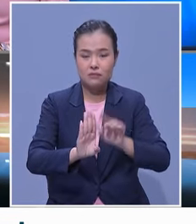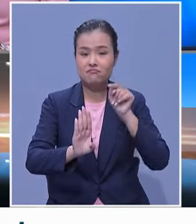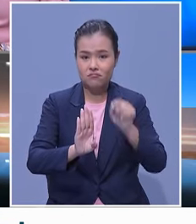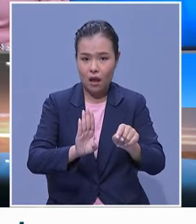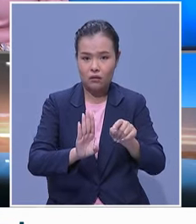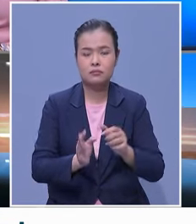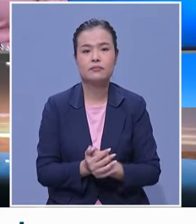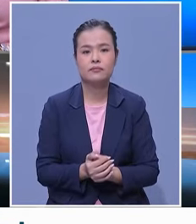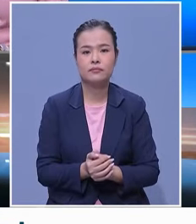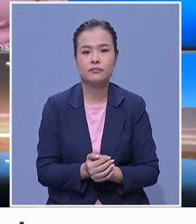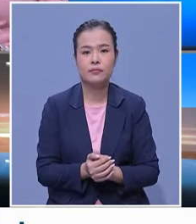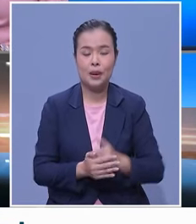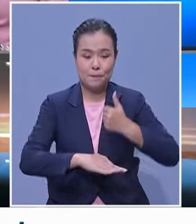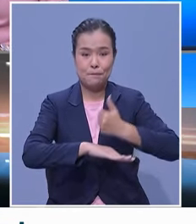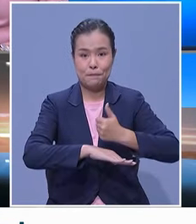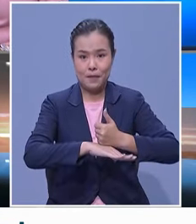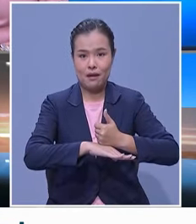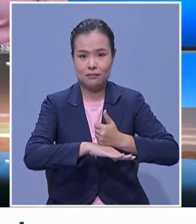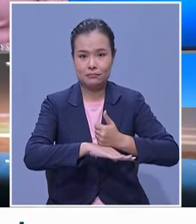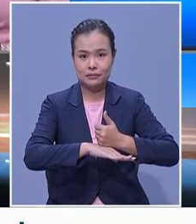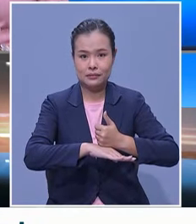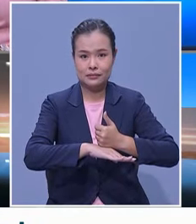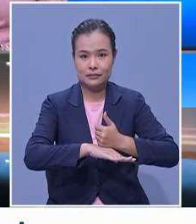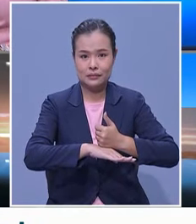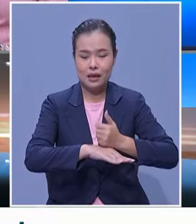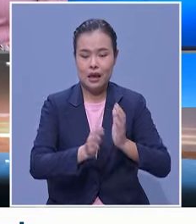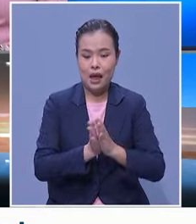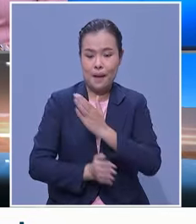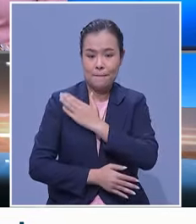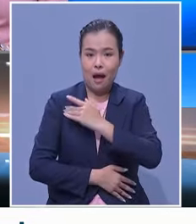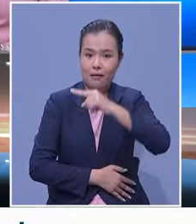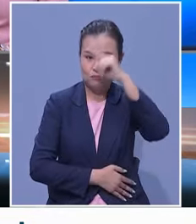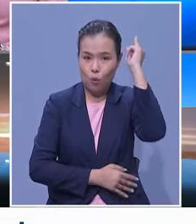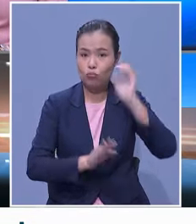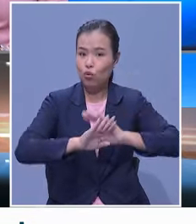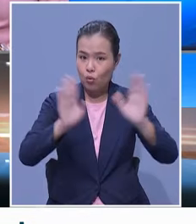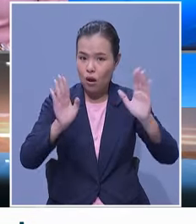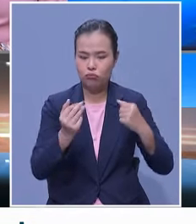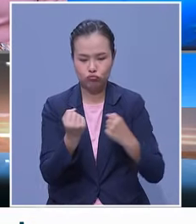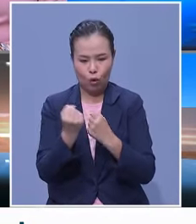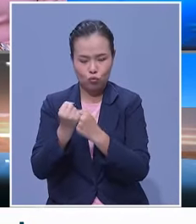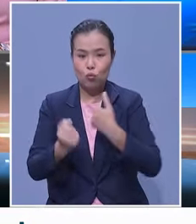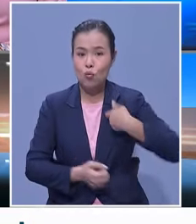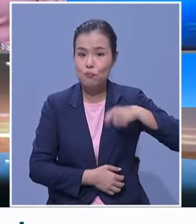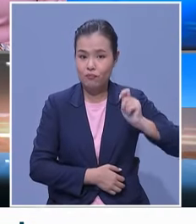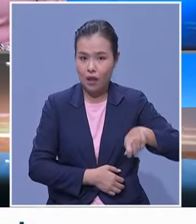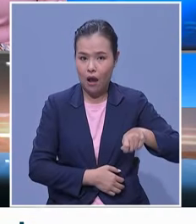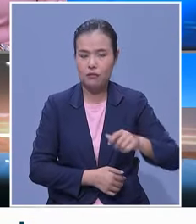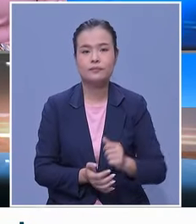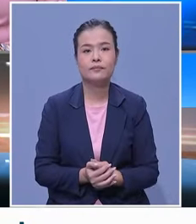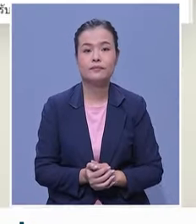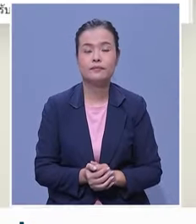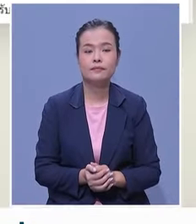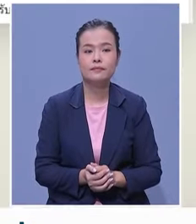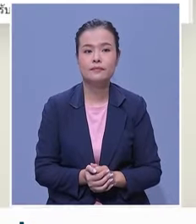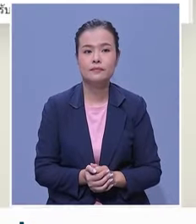แล้วที่สำคัญคือเจ้าสำนักรูปเนี้ยตัดสินใจชิงศึกออกไปก่อนแล้วก็บอกว่าเดี๋ยวจะไปต่อสู้คดีค่ะไปดูความคืบหน้านะ